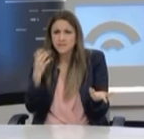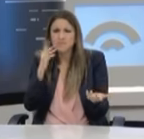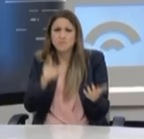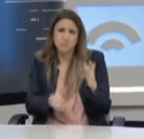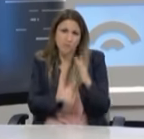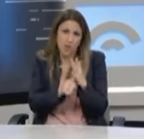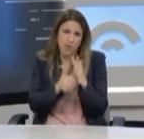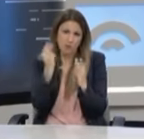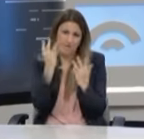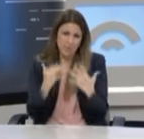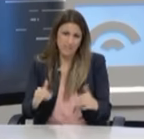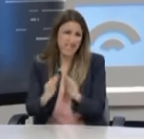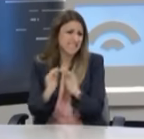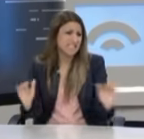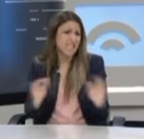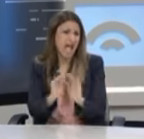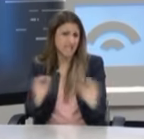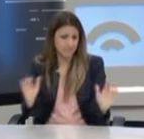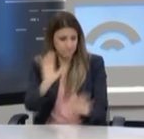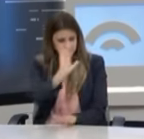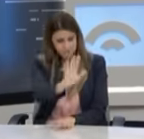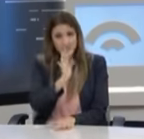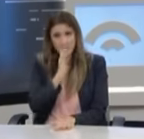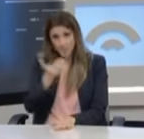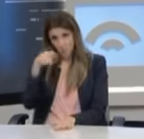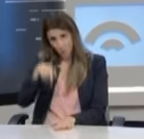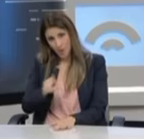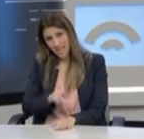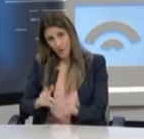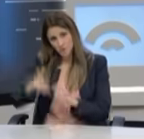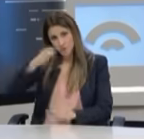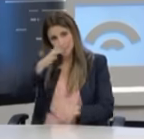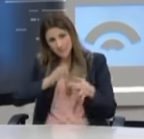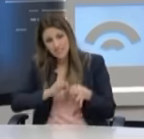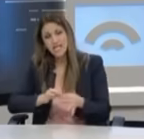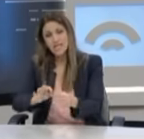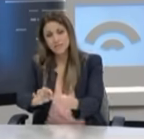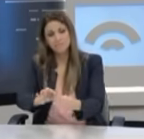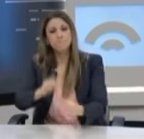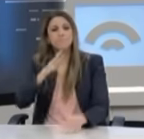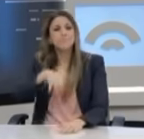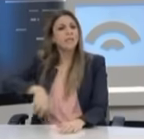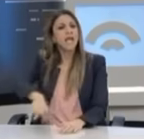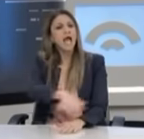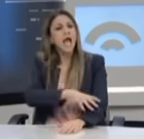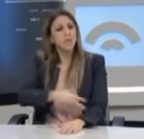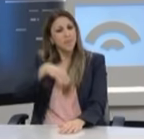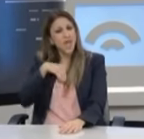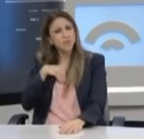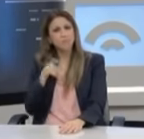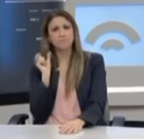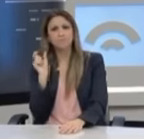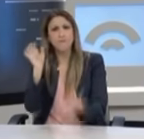άλλα, δεν μπορεί η κυρία Μπακογιάννη, η ελληνική κυβέρνηση, να δεχθεί για τους κατοίκους στον όρο